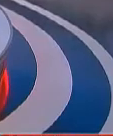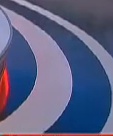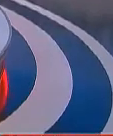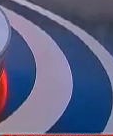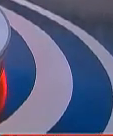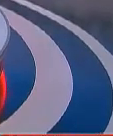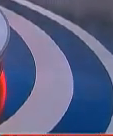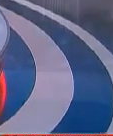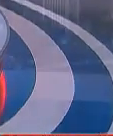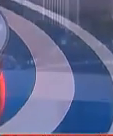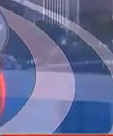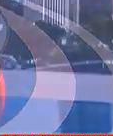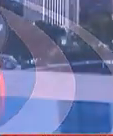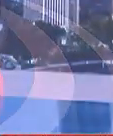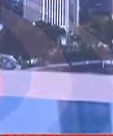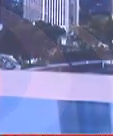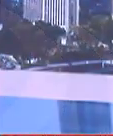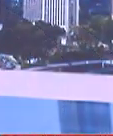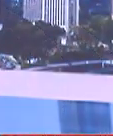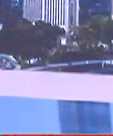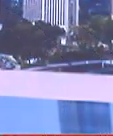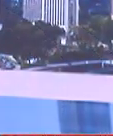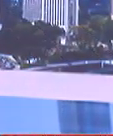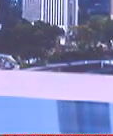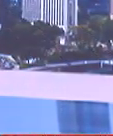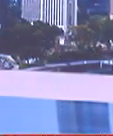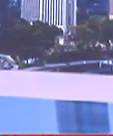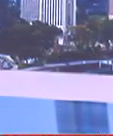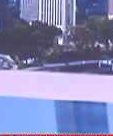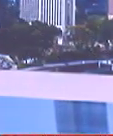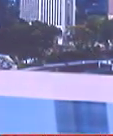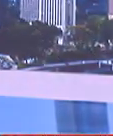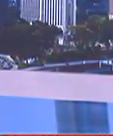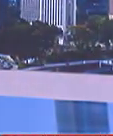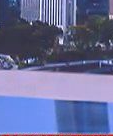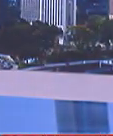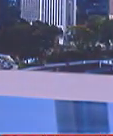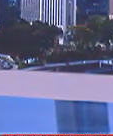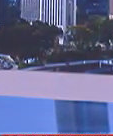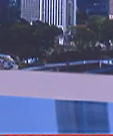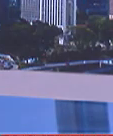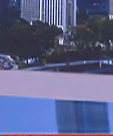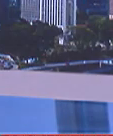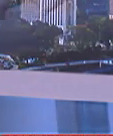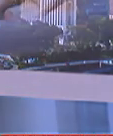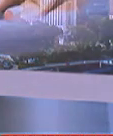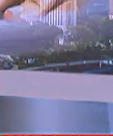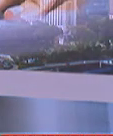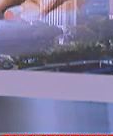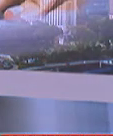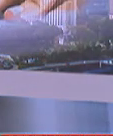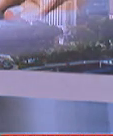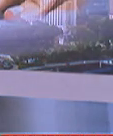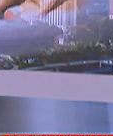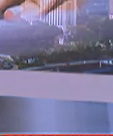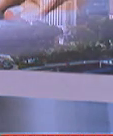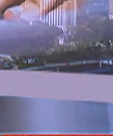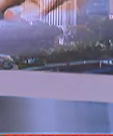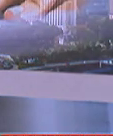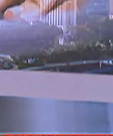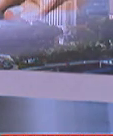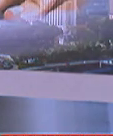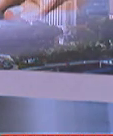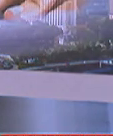Lebih 400,000 calon menduduki peperiksaan sijil pelajaran Malaysia SPM bermula hari ini sehingga 25